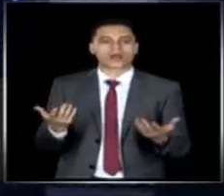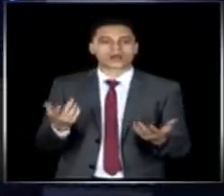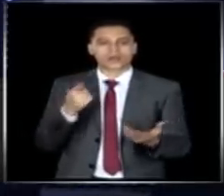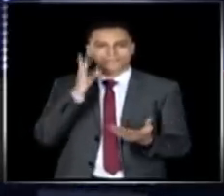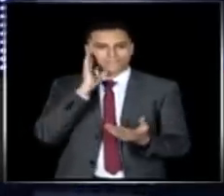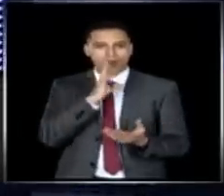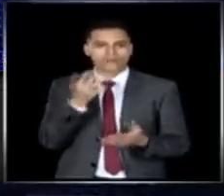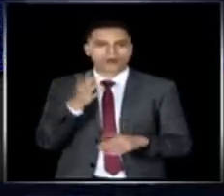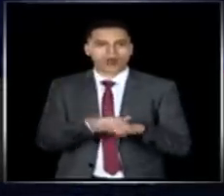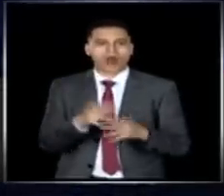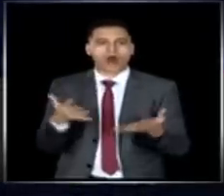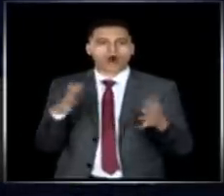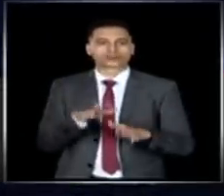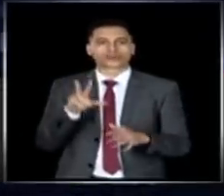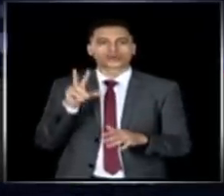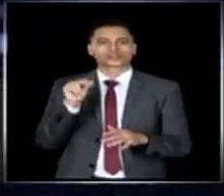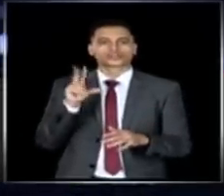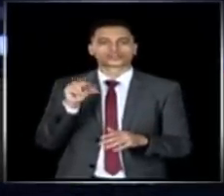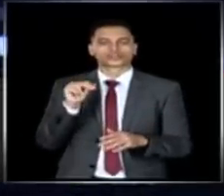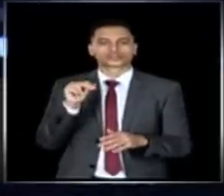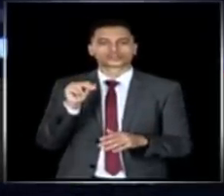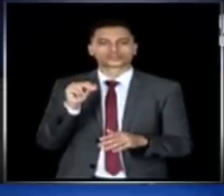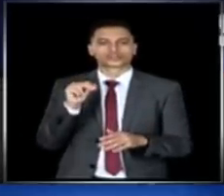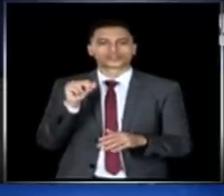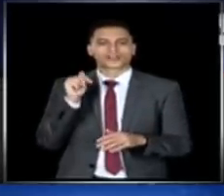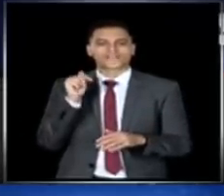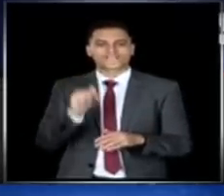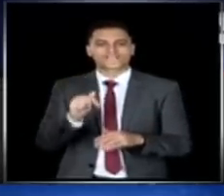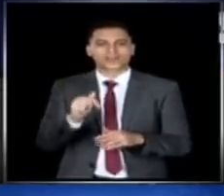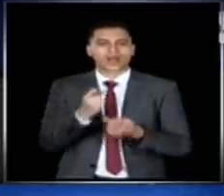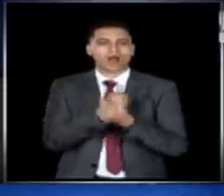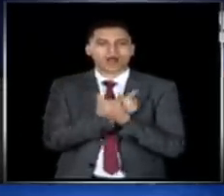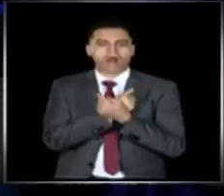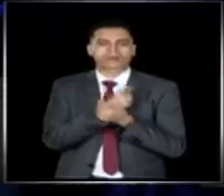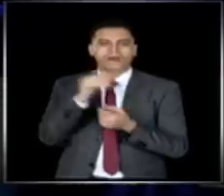بيحتوي على أكتر من 20 طبقة من القطع الأثرية